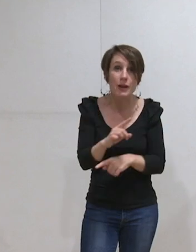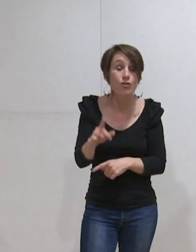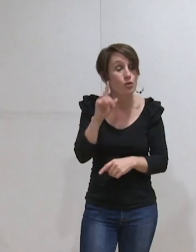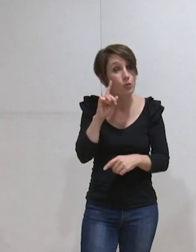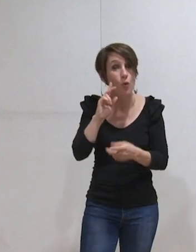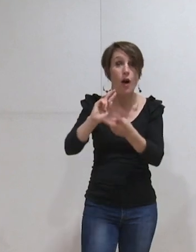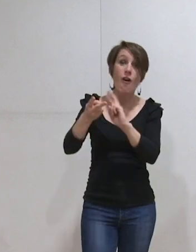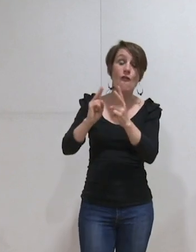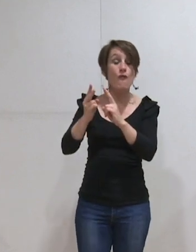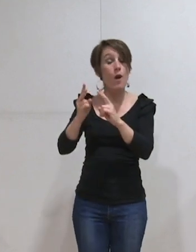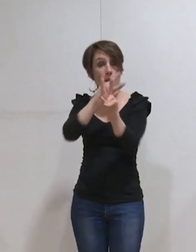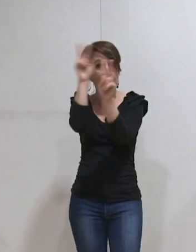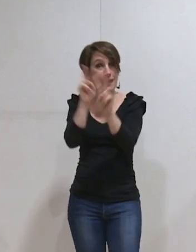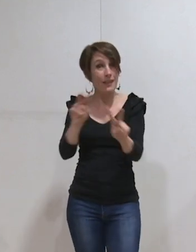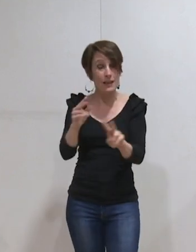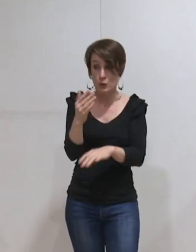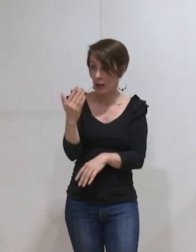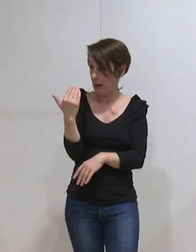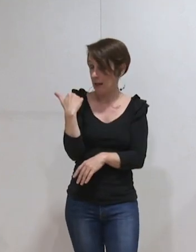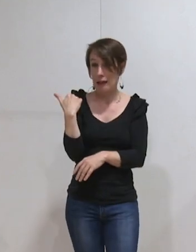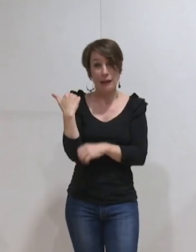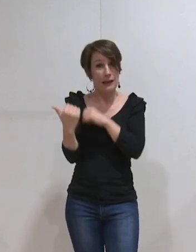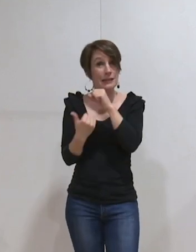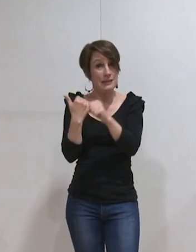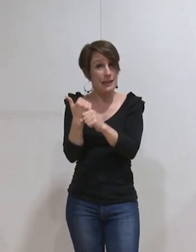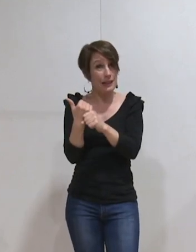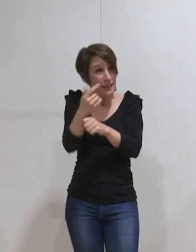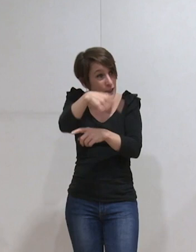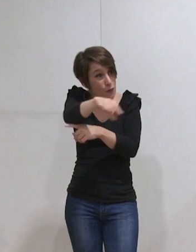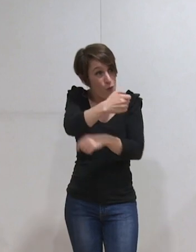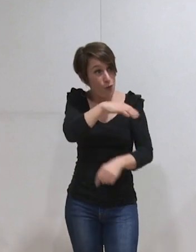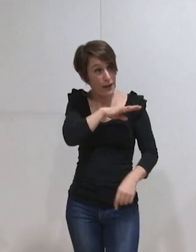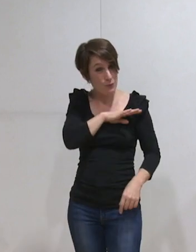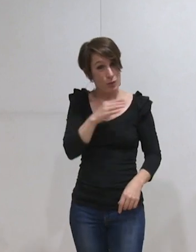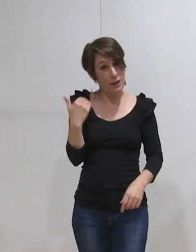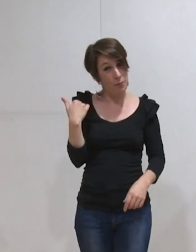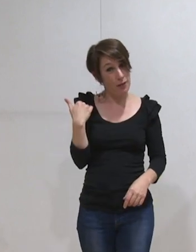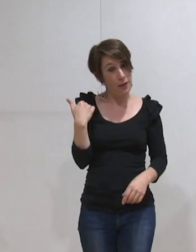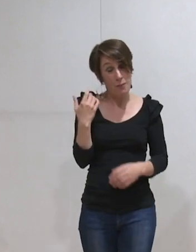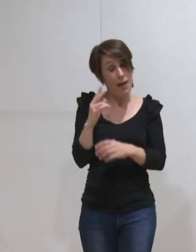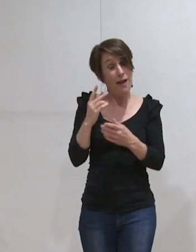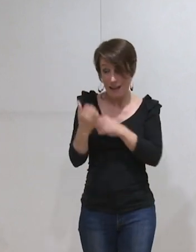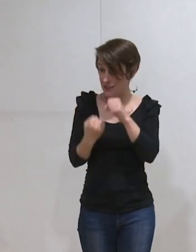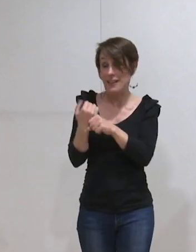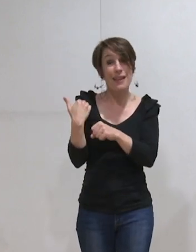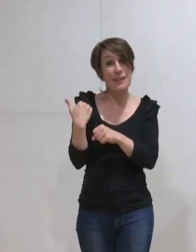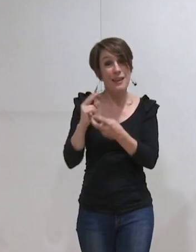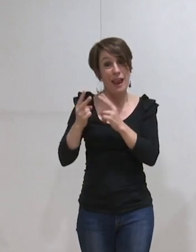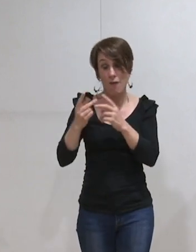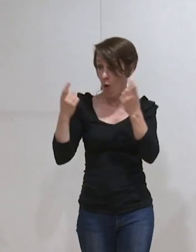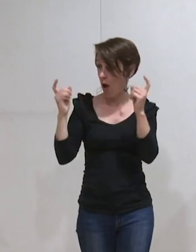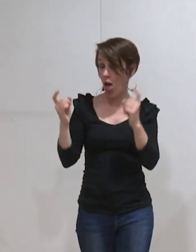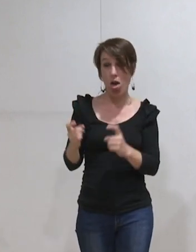Internationale cette année sous votre responsabilité a beaucoup moins bien marché que les autres années